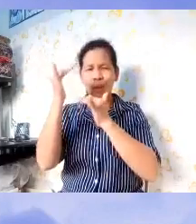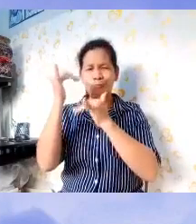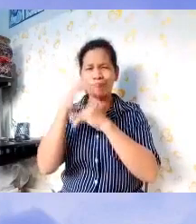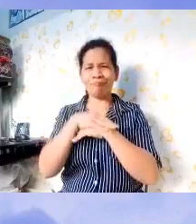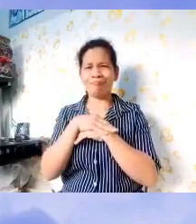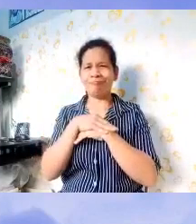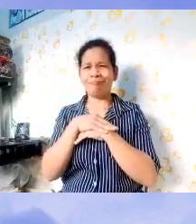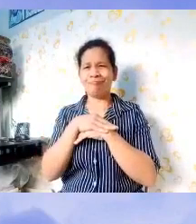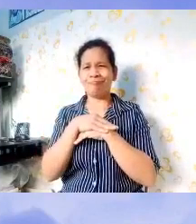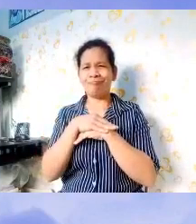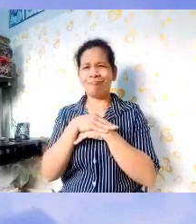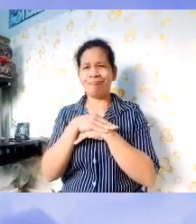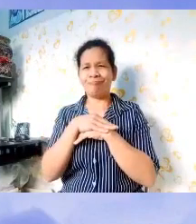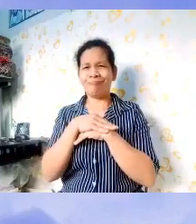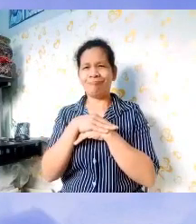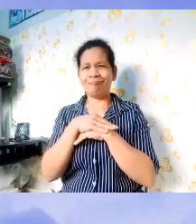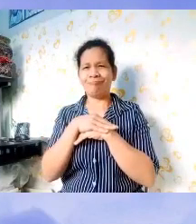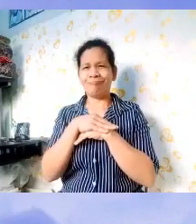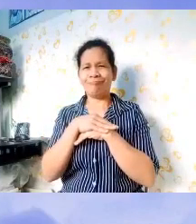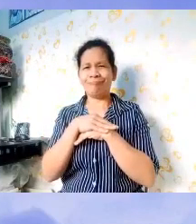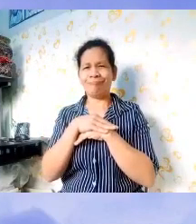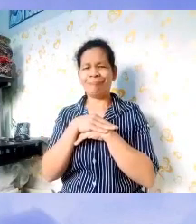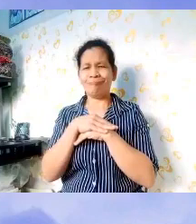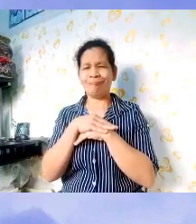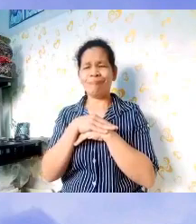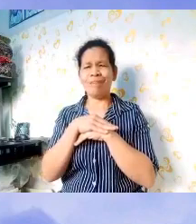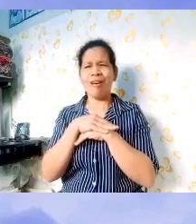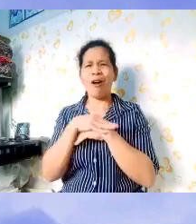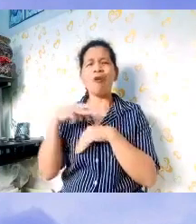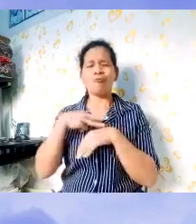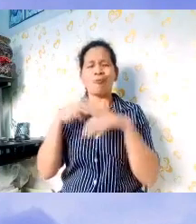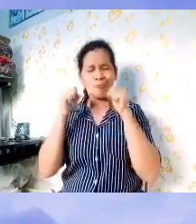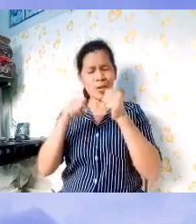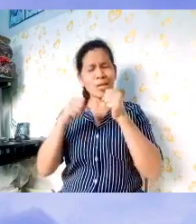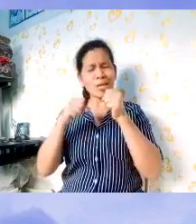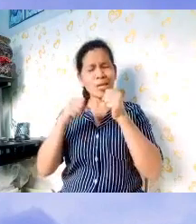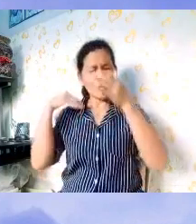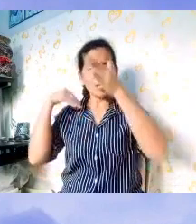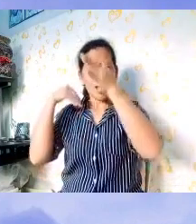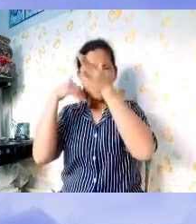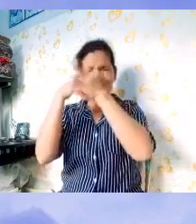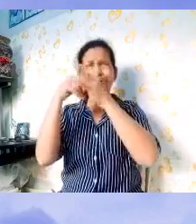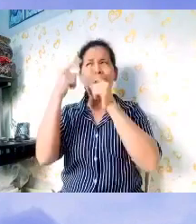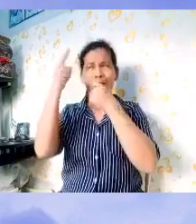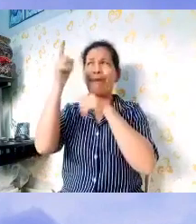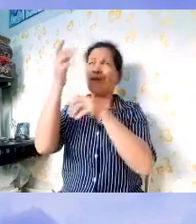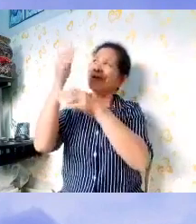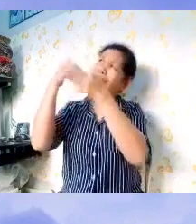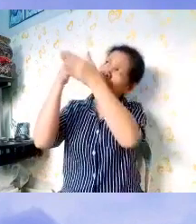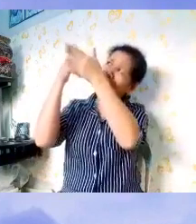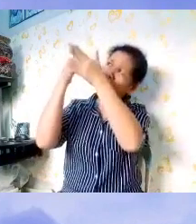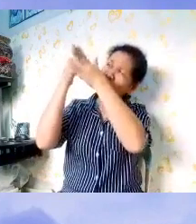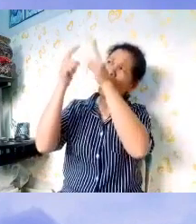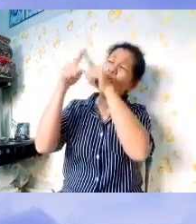Especially the eternal life, the crown of life. Abot ta kamay po natin, mga kapatid.